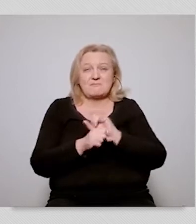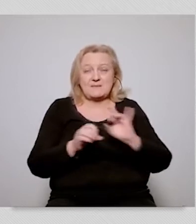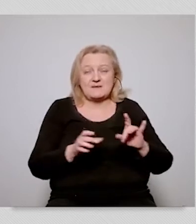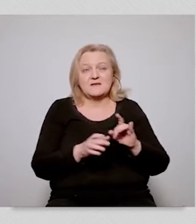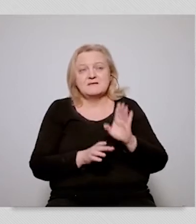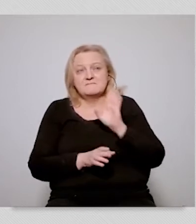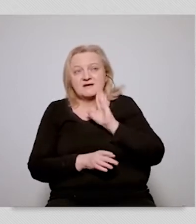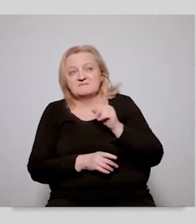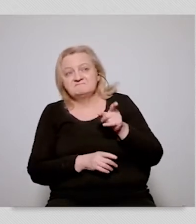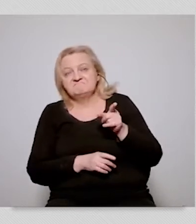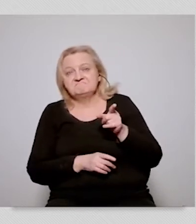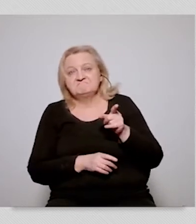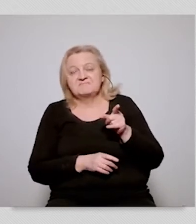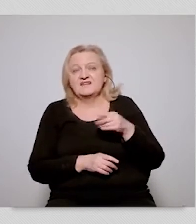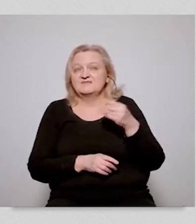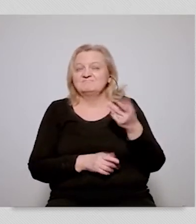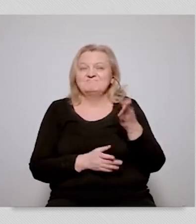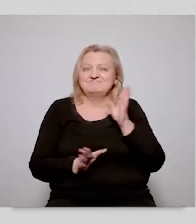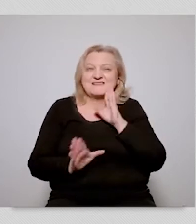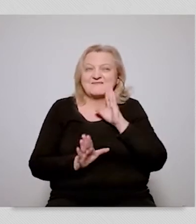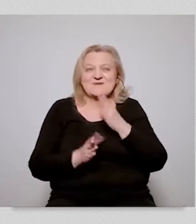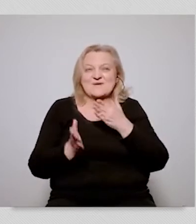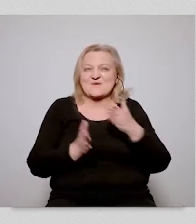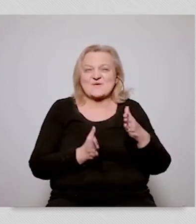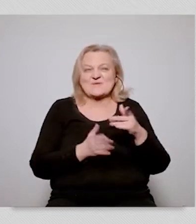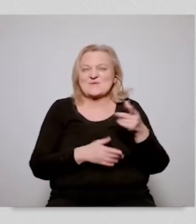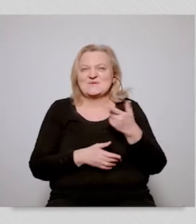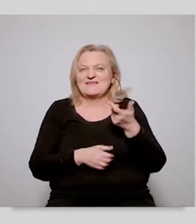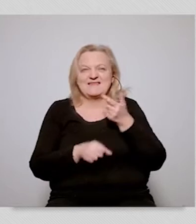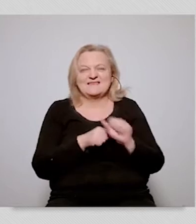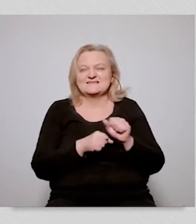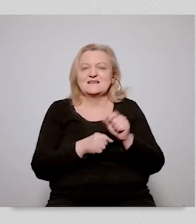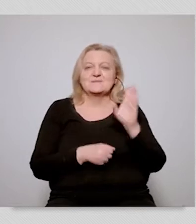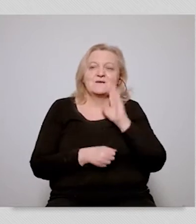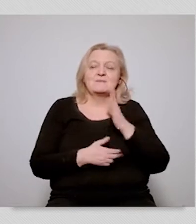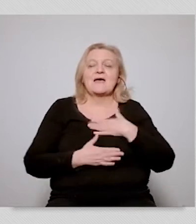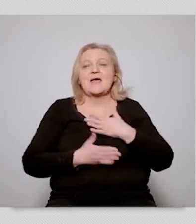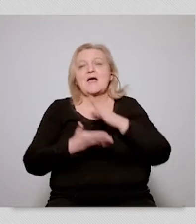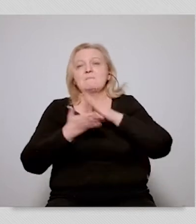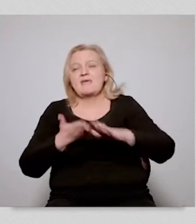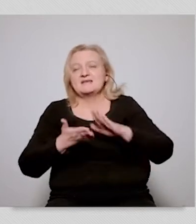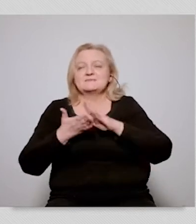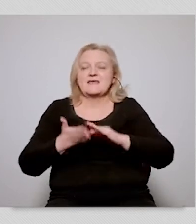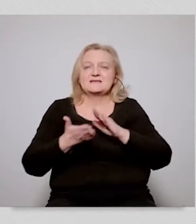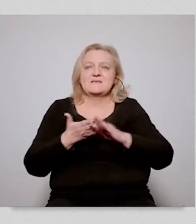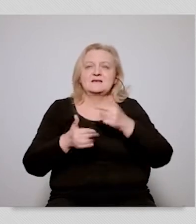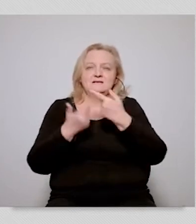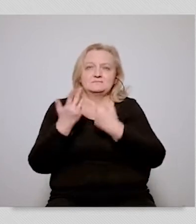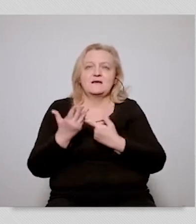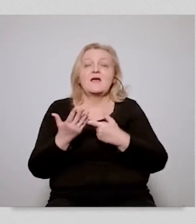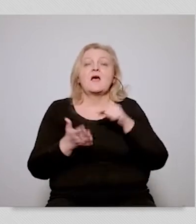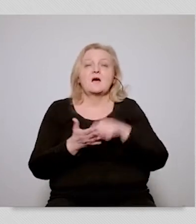najprawdopodobniej nie będą gotowi nakładać na siebie wyrzeczeń związanych z koniecznością